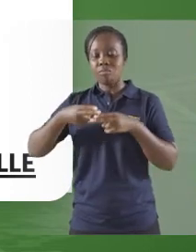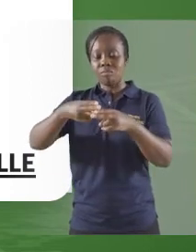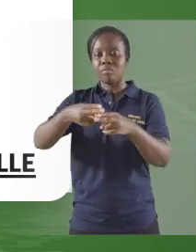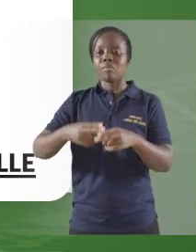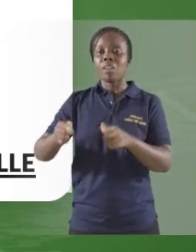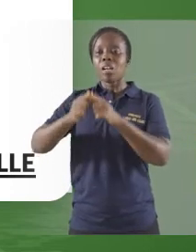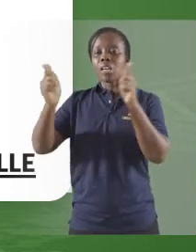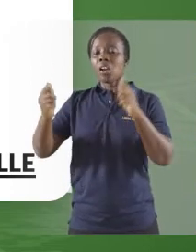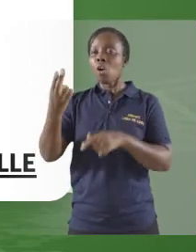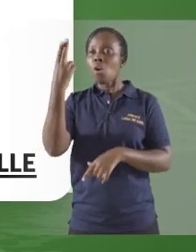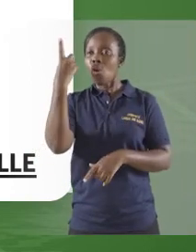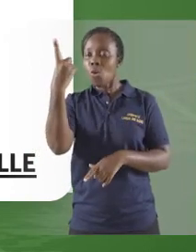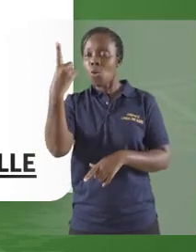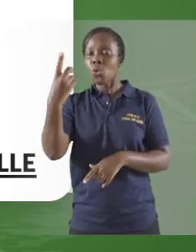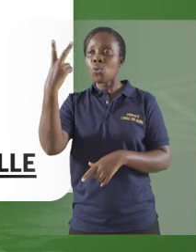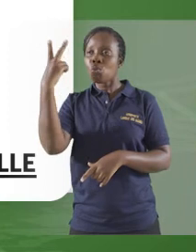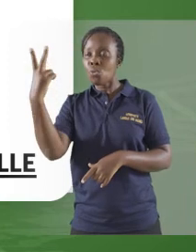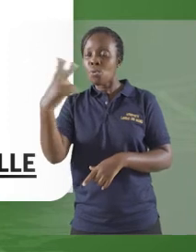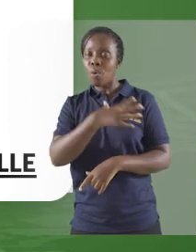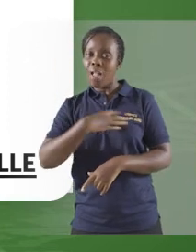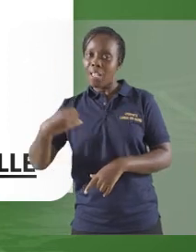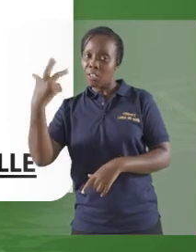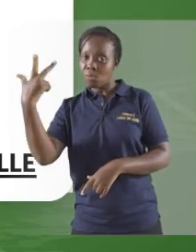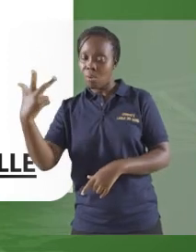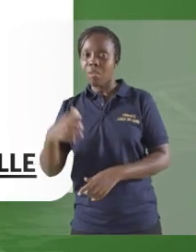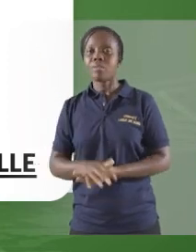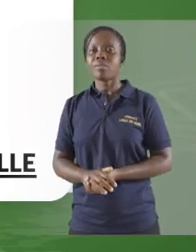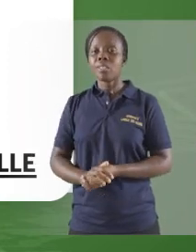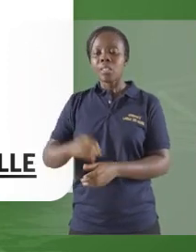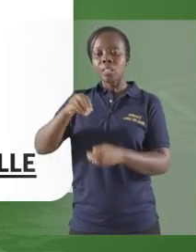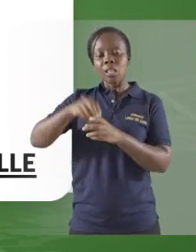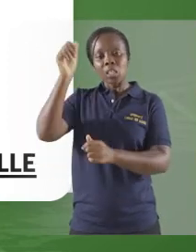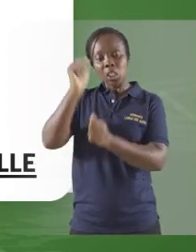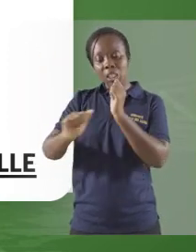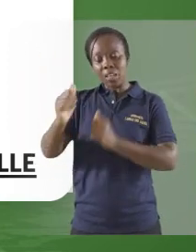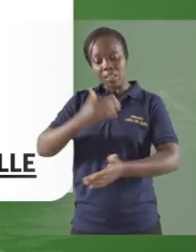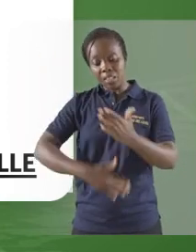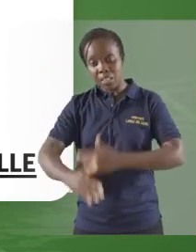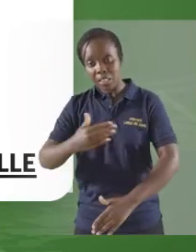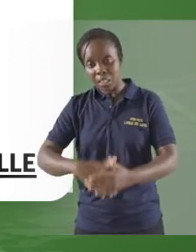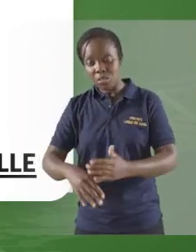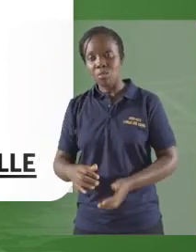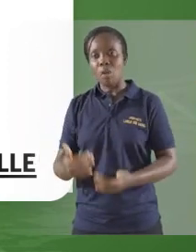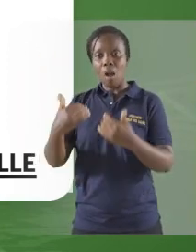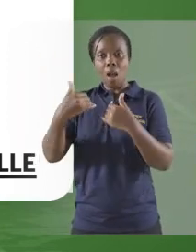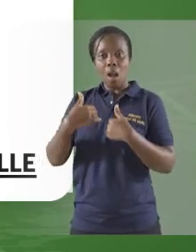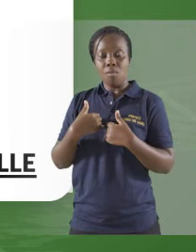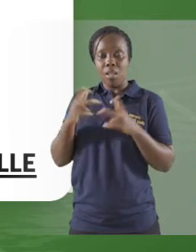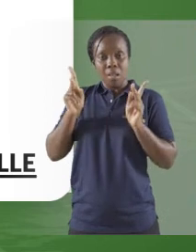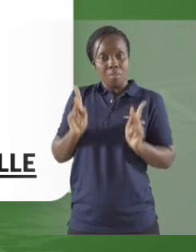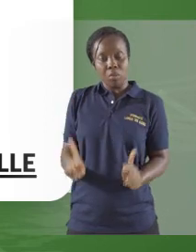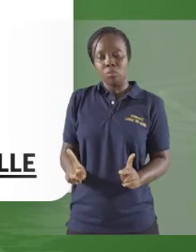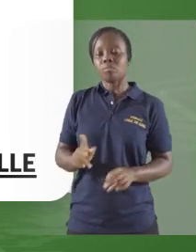grand 3. À l'intérieur de chaque génération, nous avons des